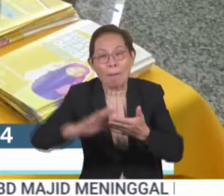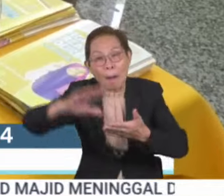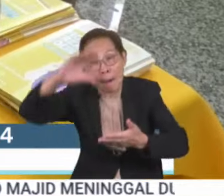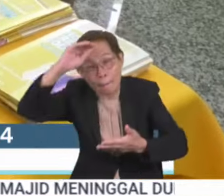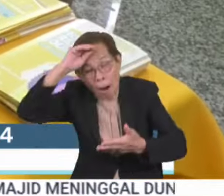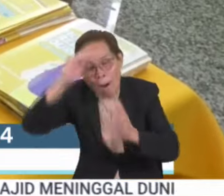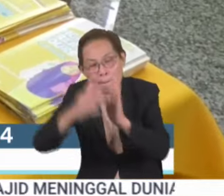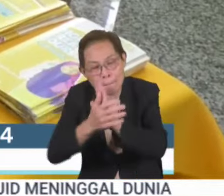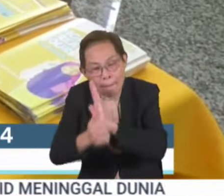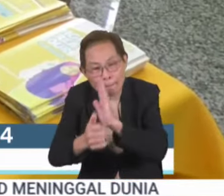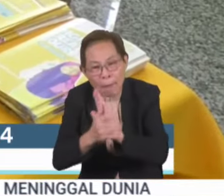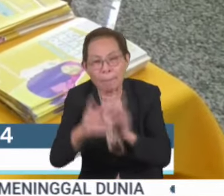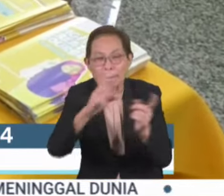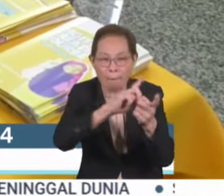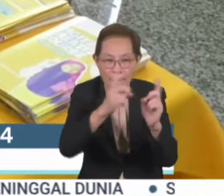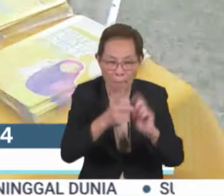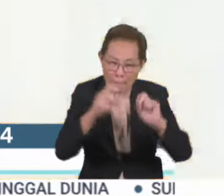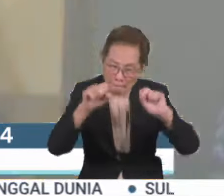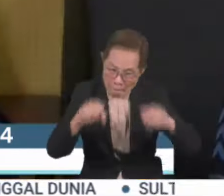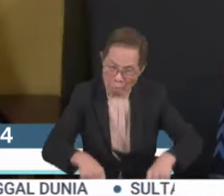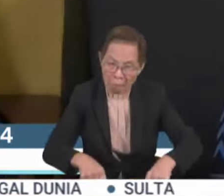kemahiran digital.